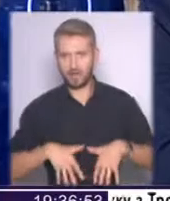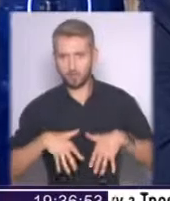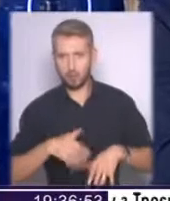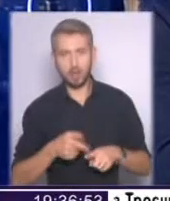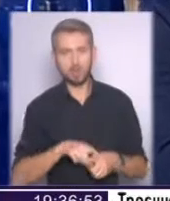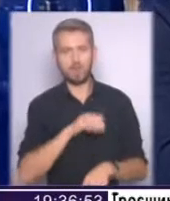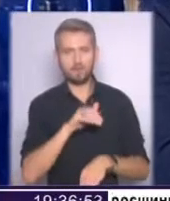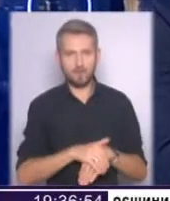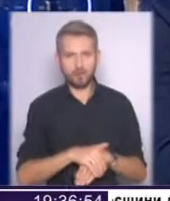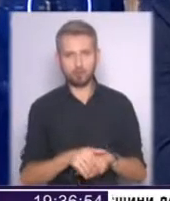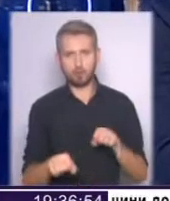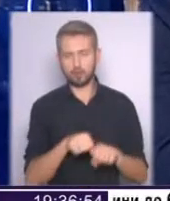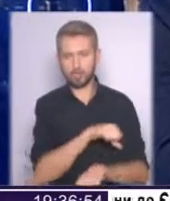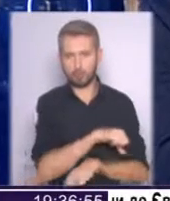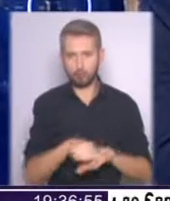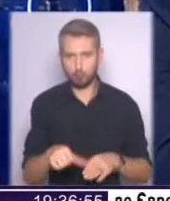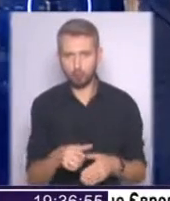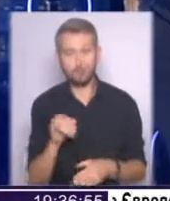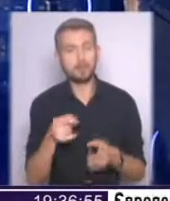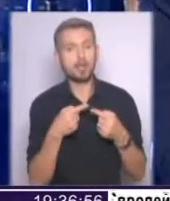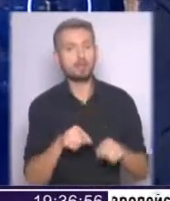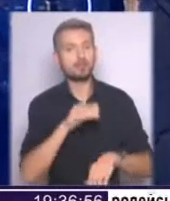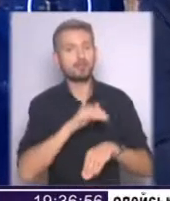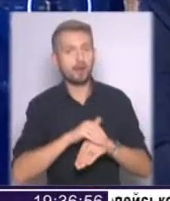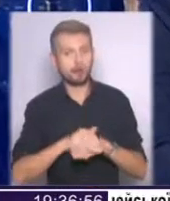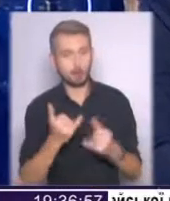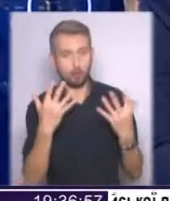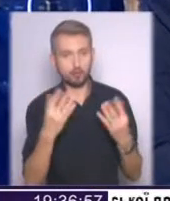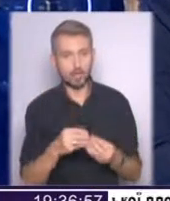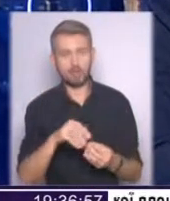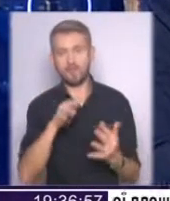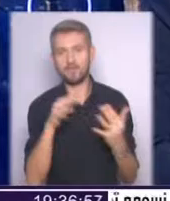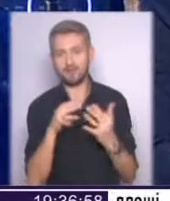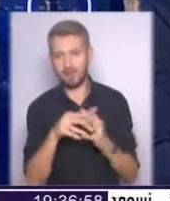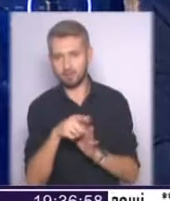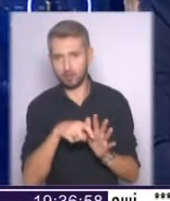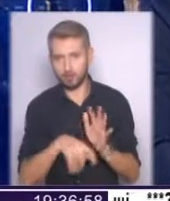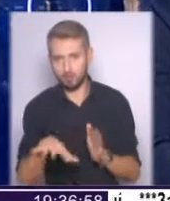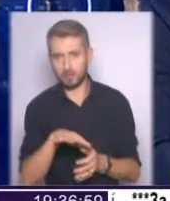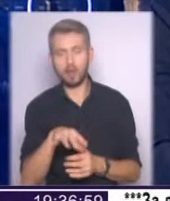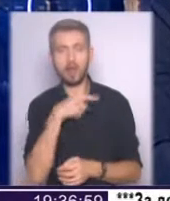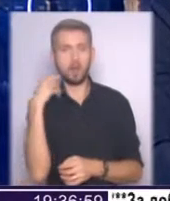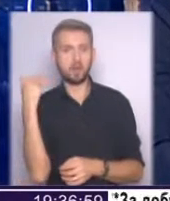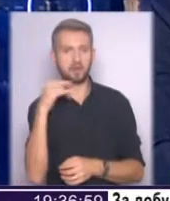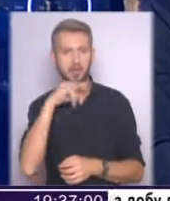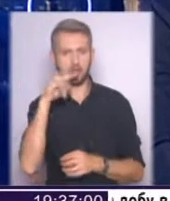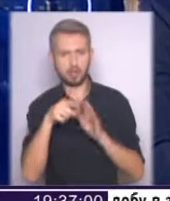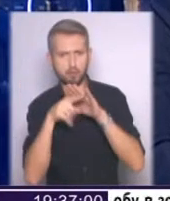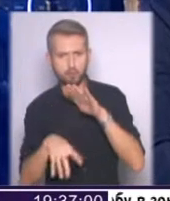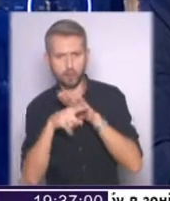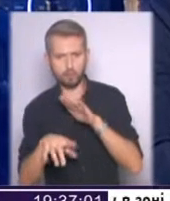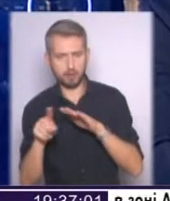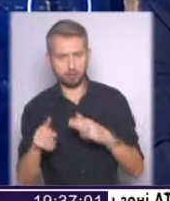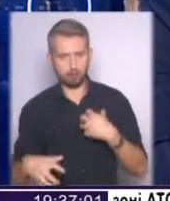факт порушення кордону кричущий. Інші факти на сьогоднішній день – війна на Донбасі. Літаки, російські бомбардувальники, які